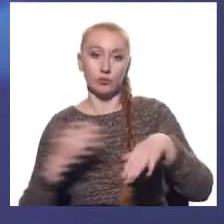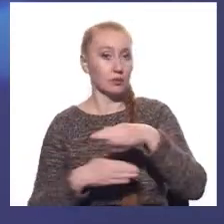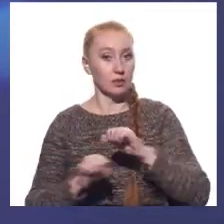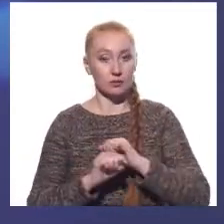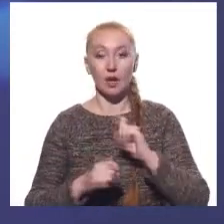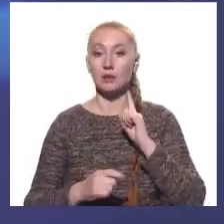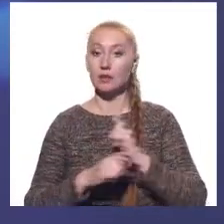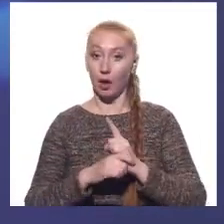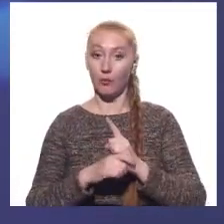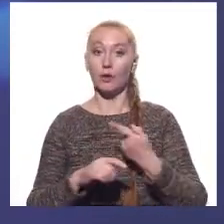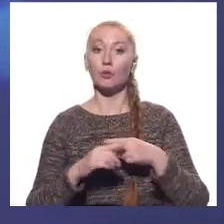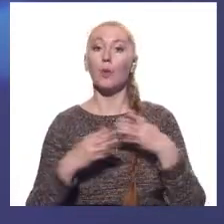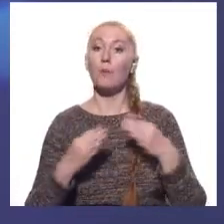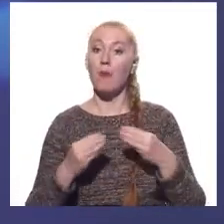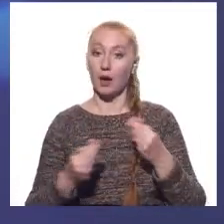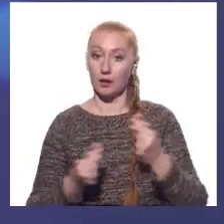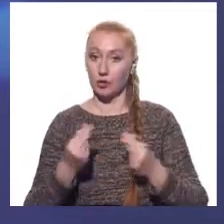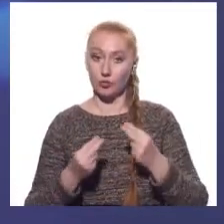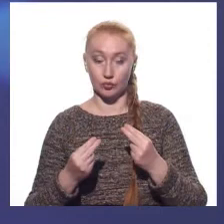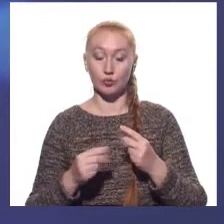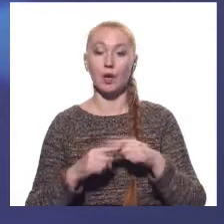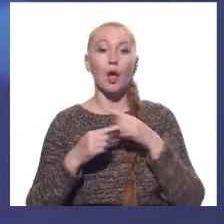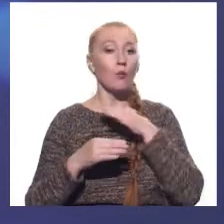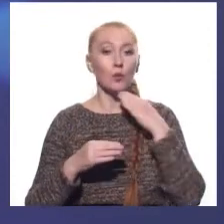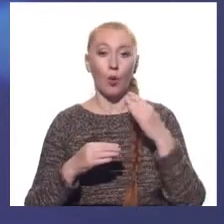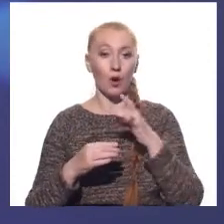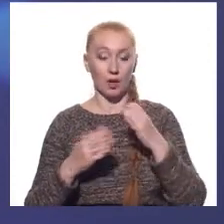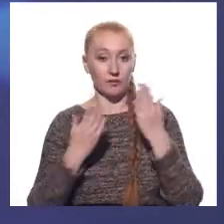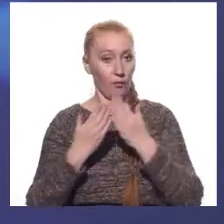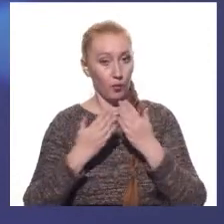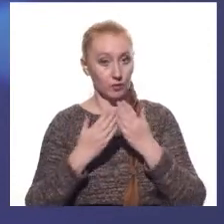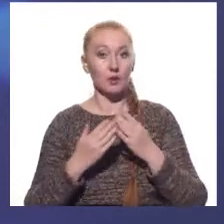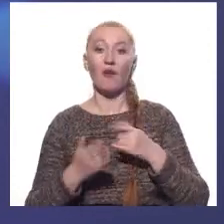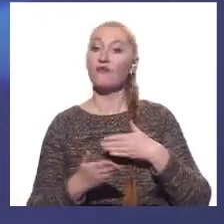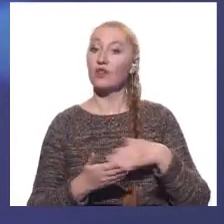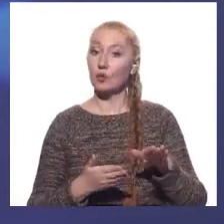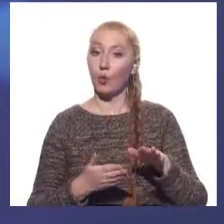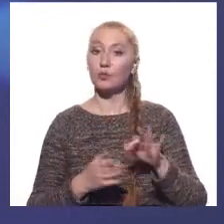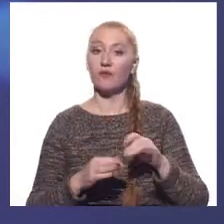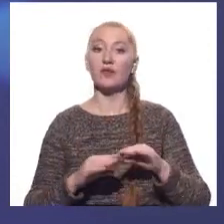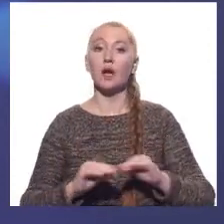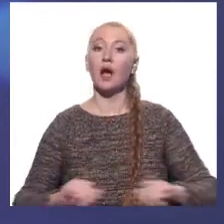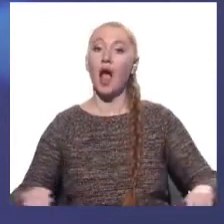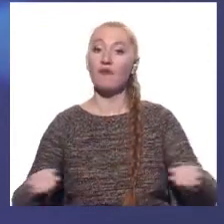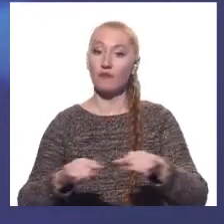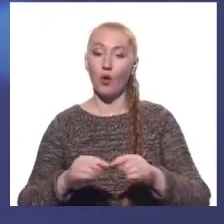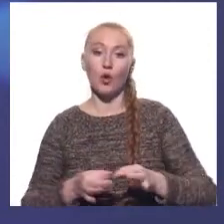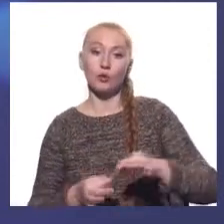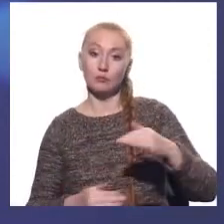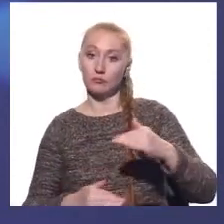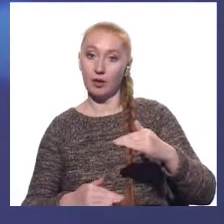Заборонять також використовувати м'які іграшки та багаторазові рушники. Відмовляться від килимів з довгим